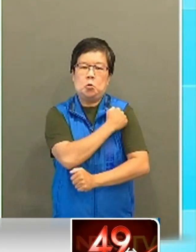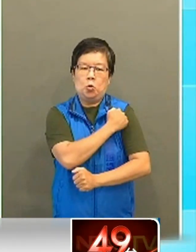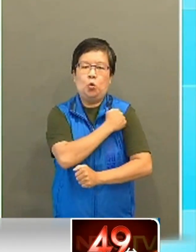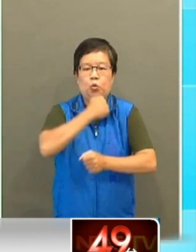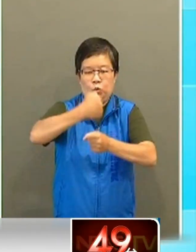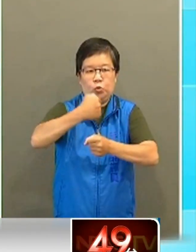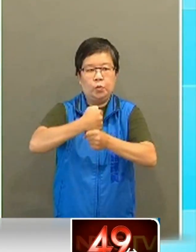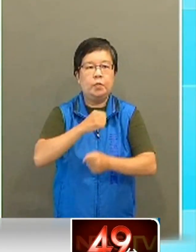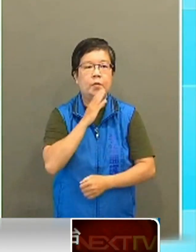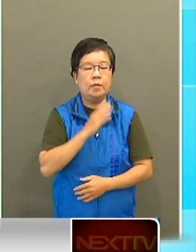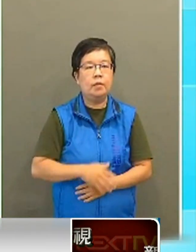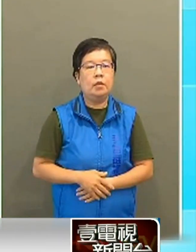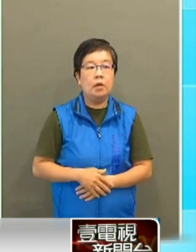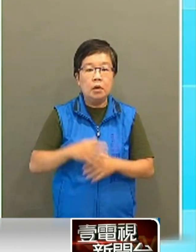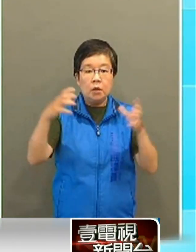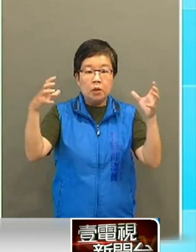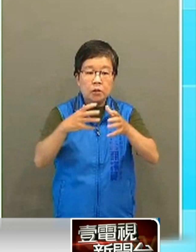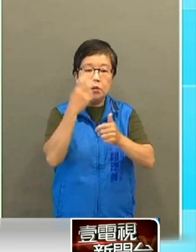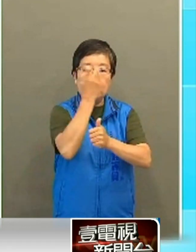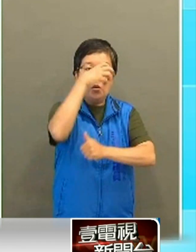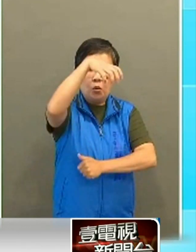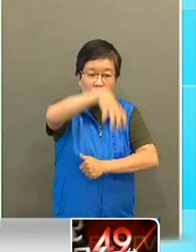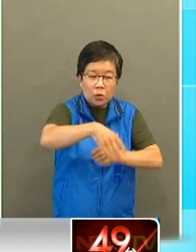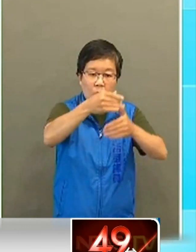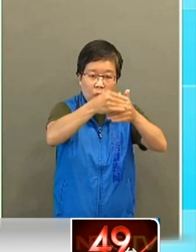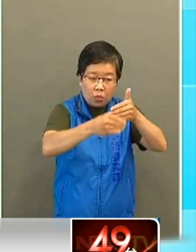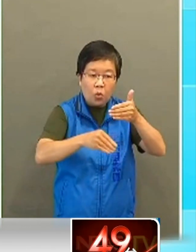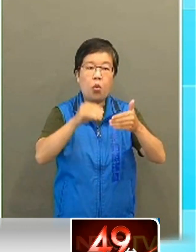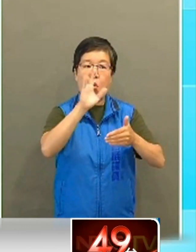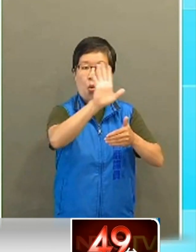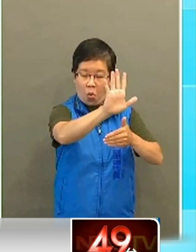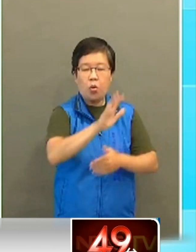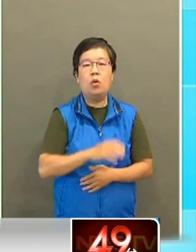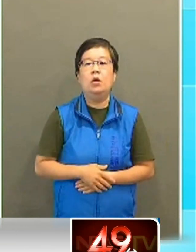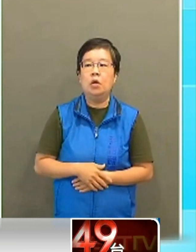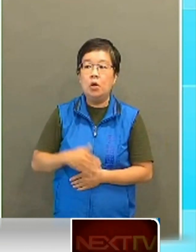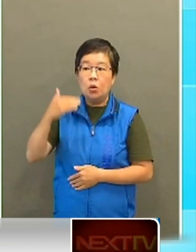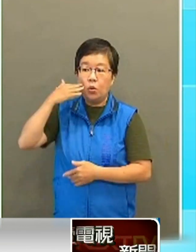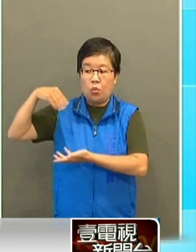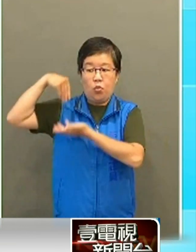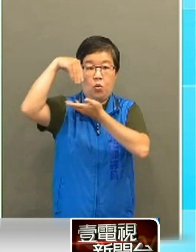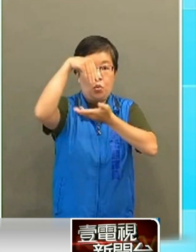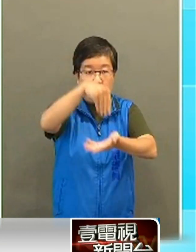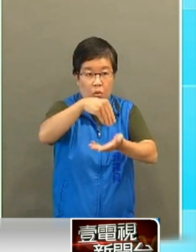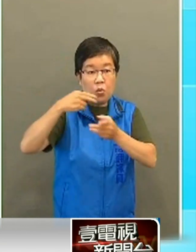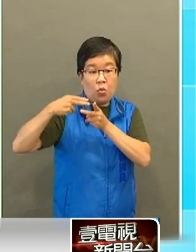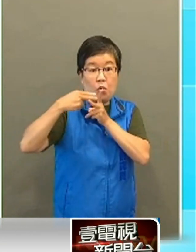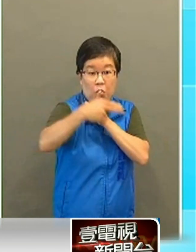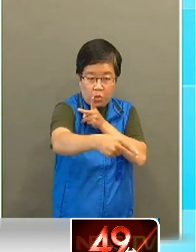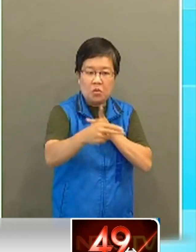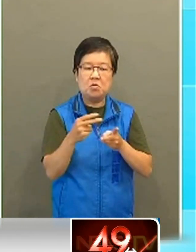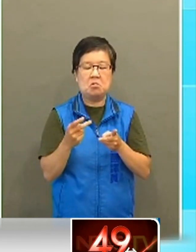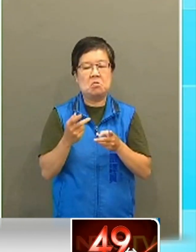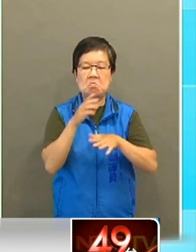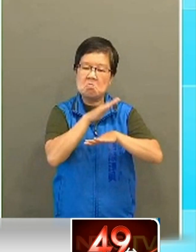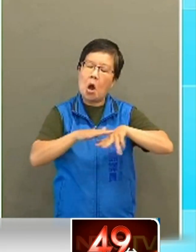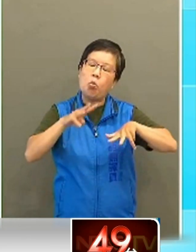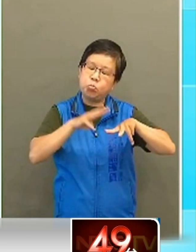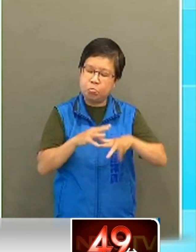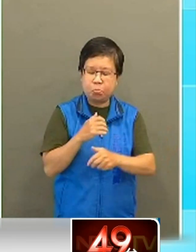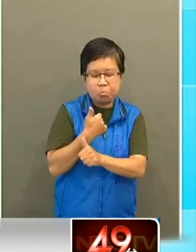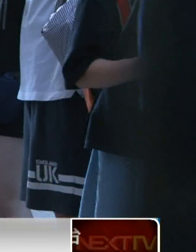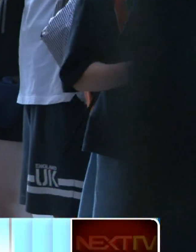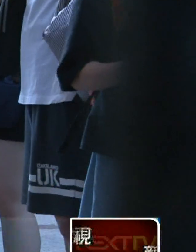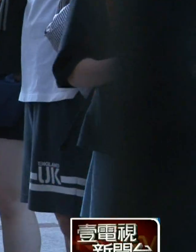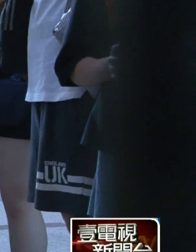对于集中检疫所的一些规定，送到这个集检所的这个物品是基于安全的考量，所以呢，它有一定的